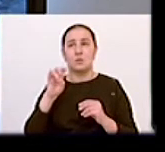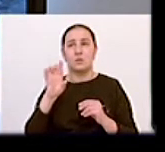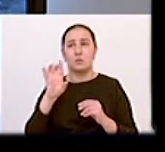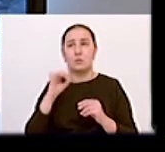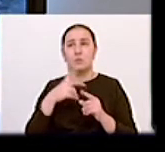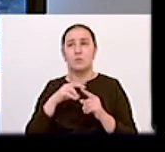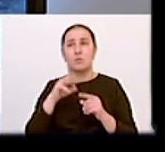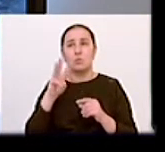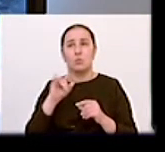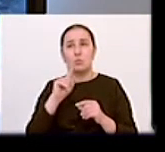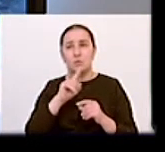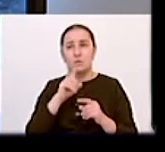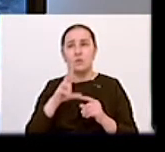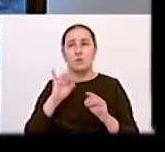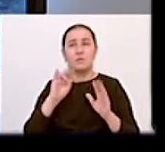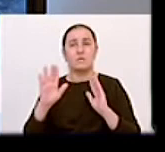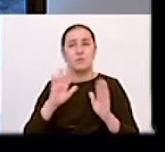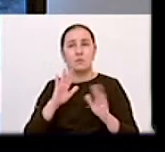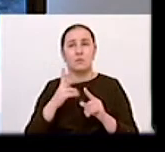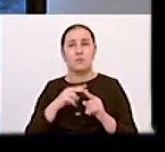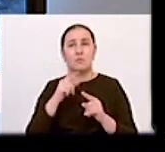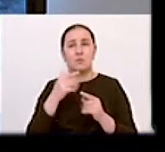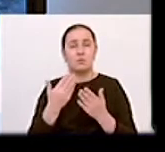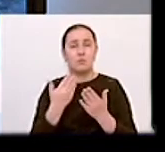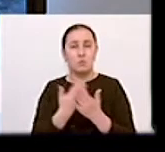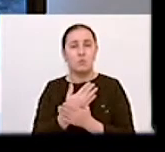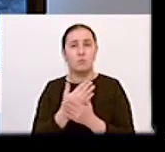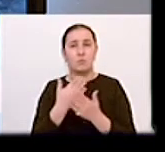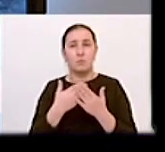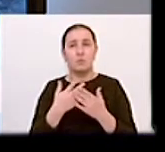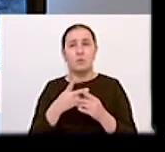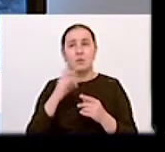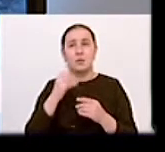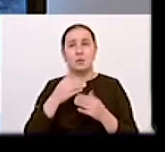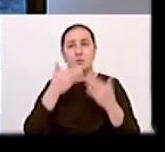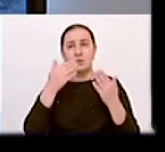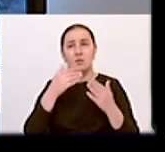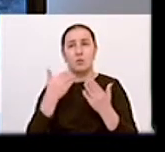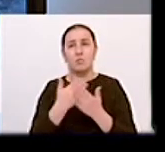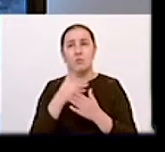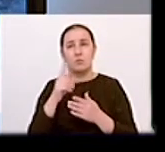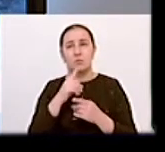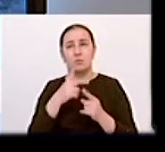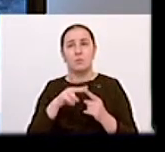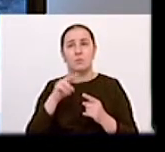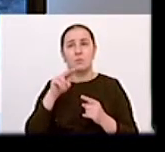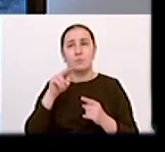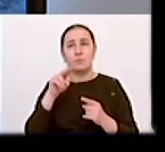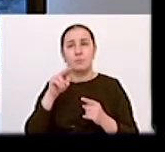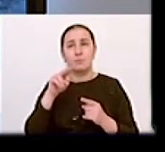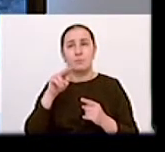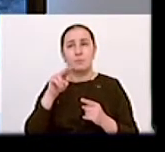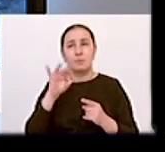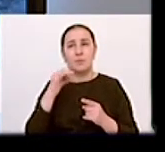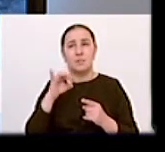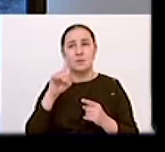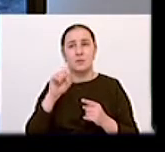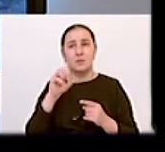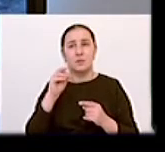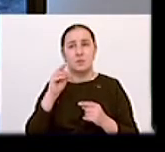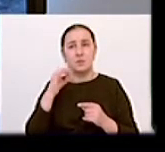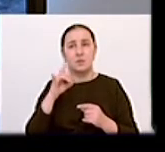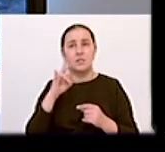на выставках. Вот вам новые примеры. На стенах дома-музея висели пейзажи, натюрморты,